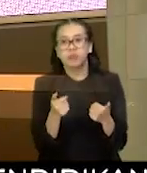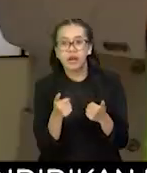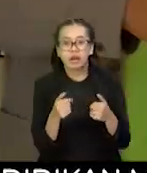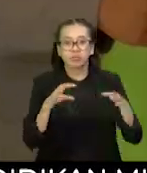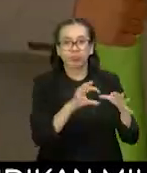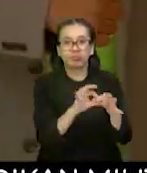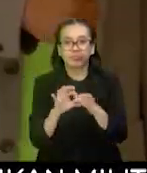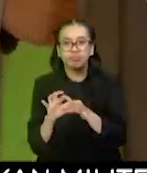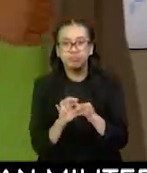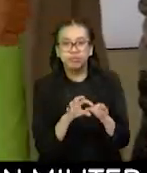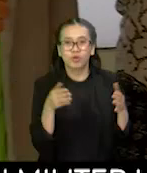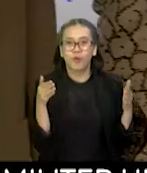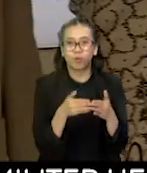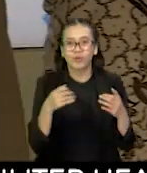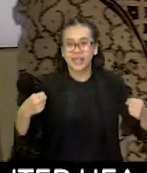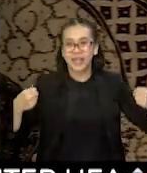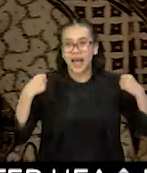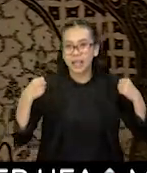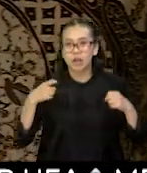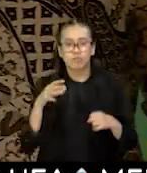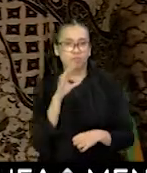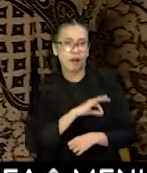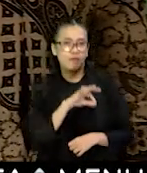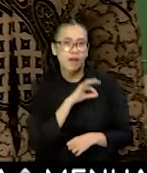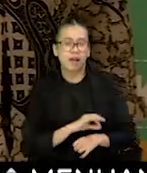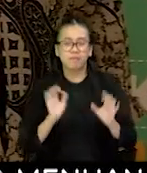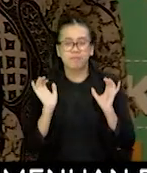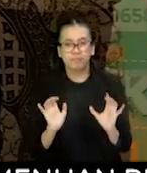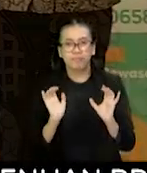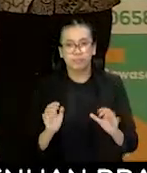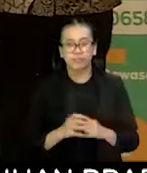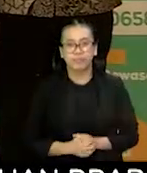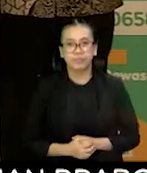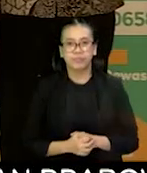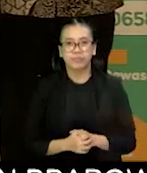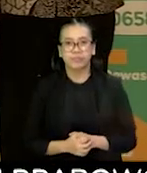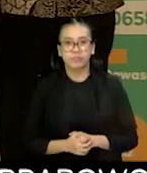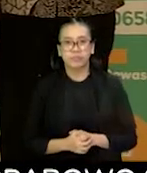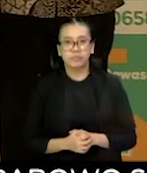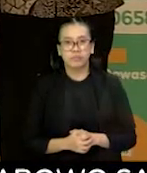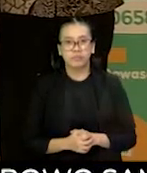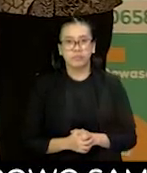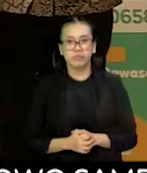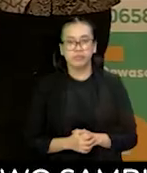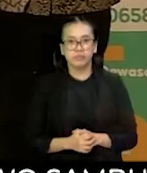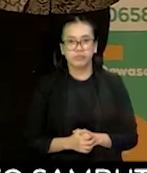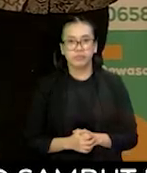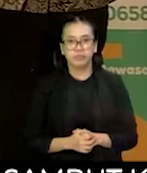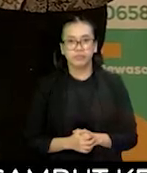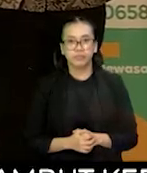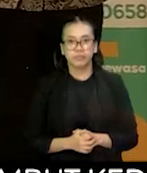partner, terutama di bidang kesehatan, yang memberikan manfaat bagi pengguna layanan. Dari Jakarta, Nur Ariadin, iNews melaporkan.